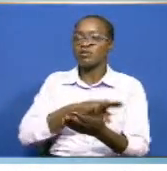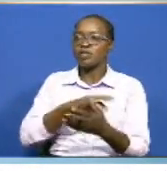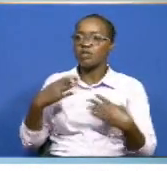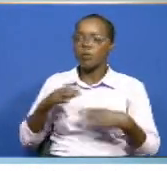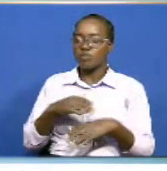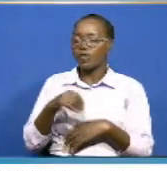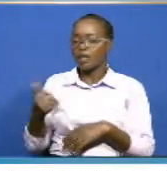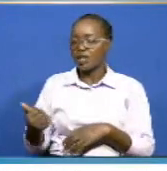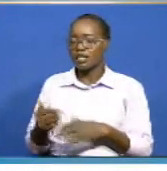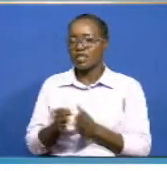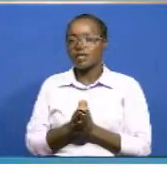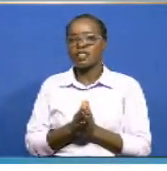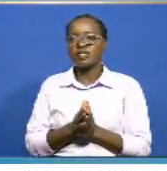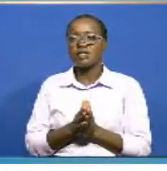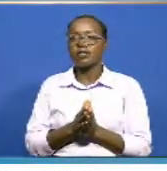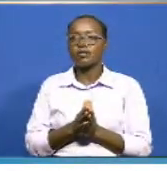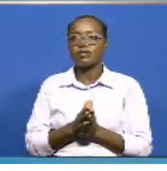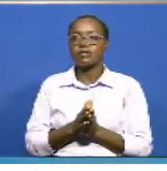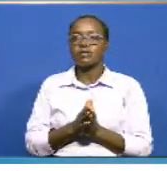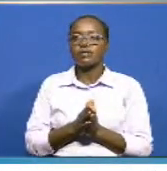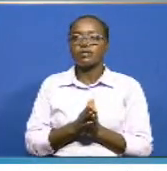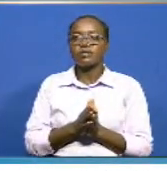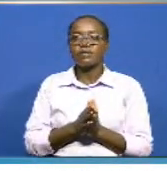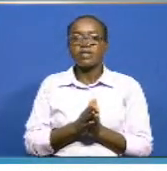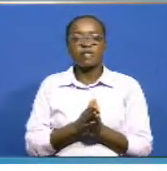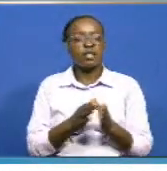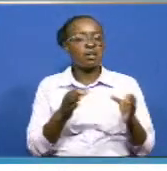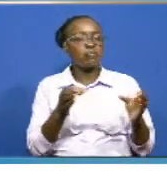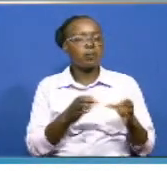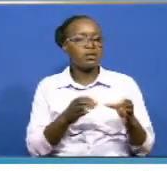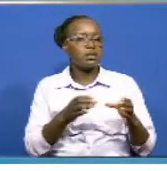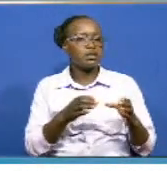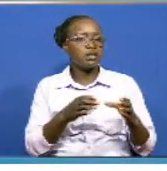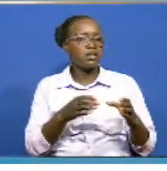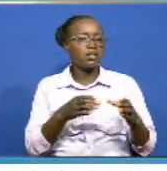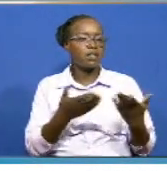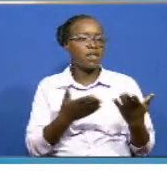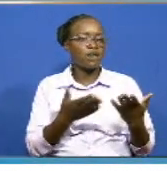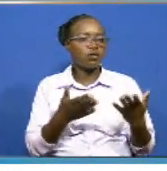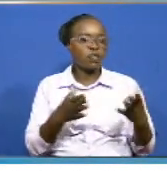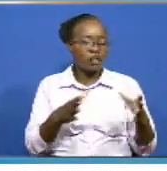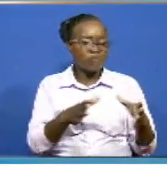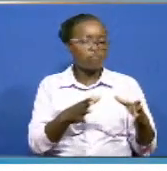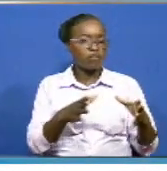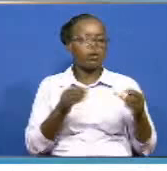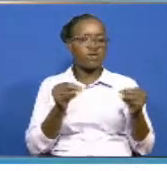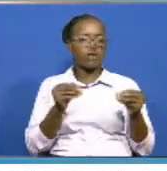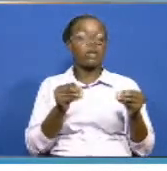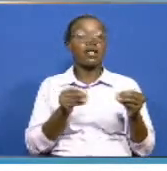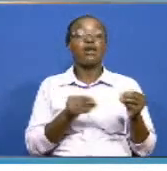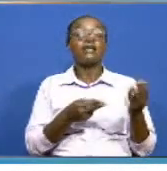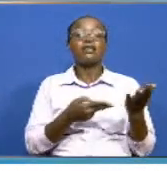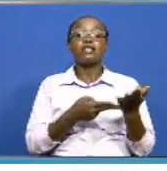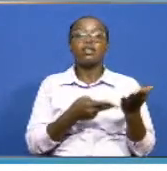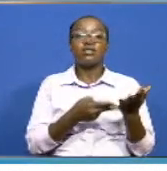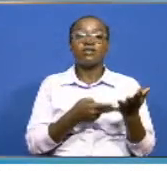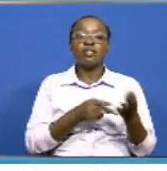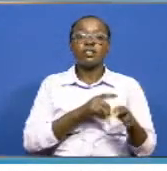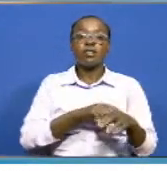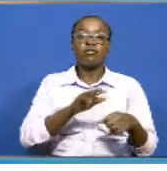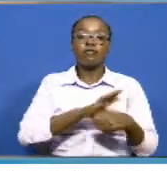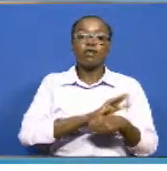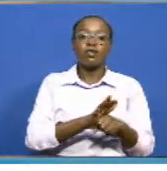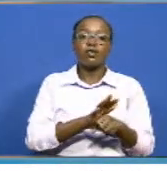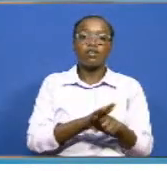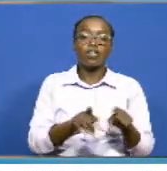Naam. Yeah. Ningependa tulinganishe kuhusu kampuni jinsi ambavyo zilikumbatia teknolojia wakati huu wa janga la COVID-19, kama